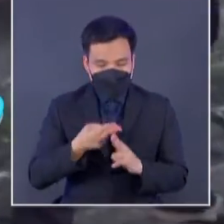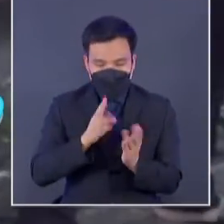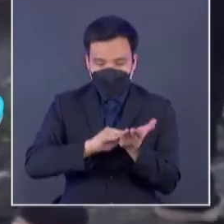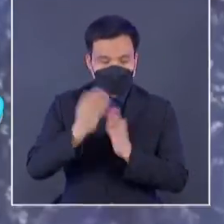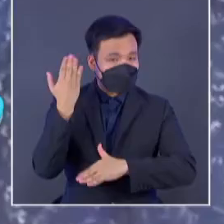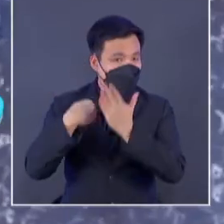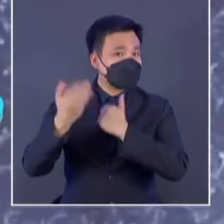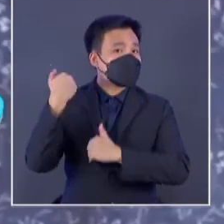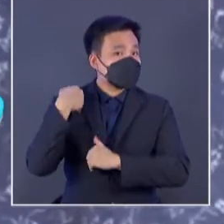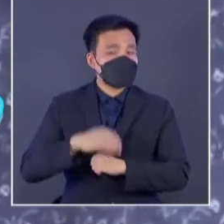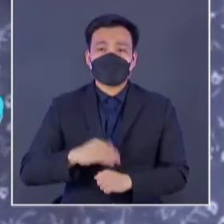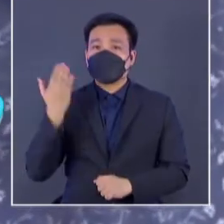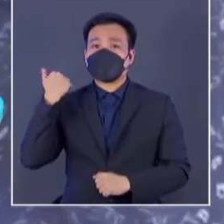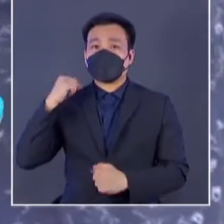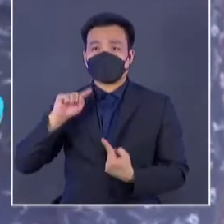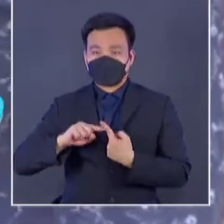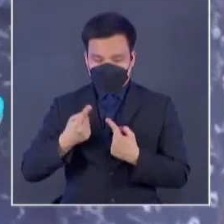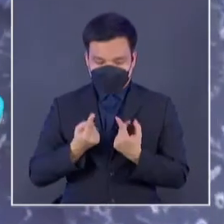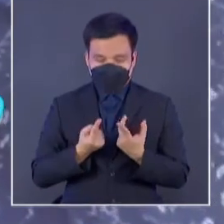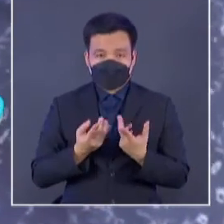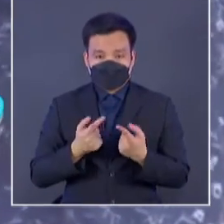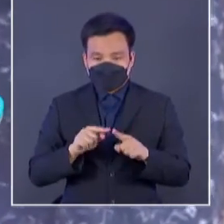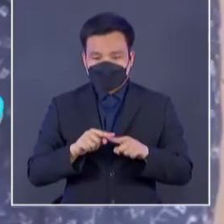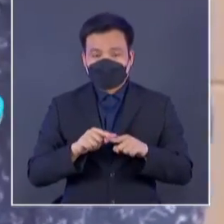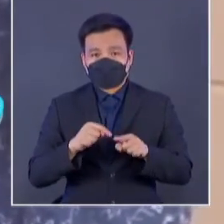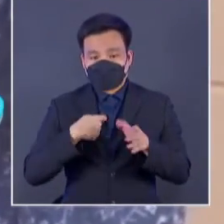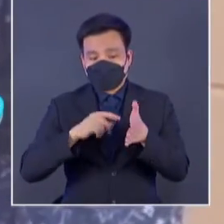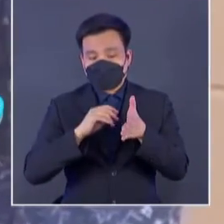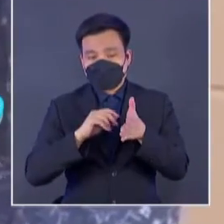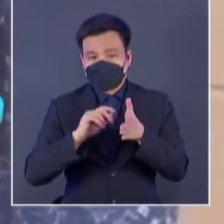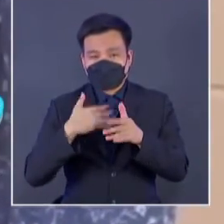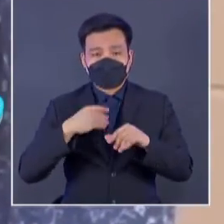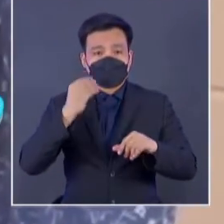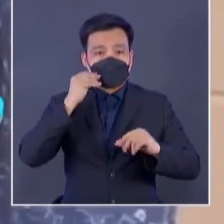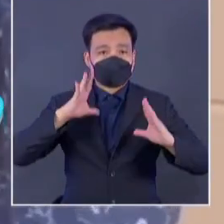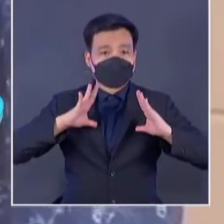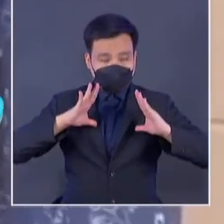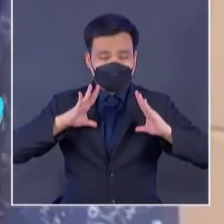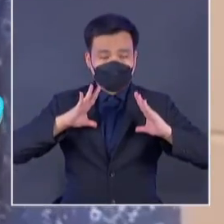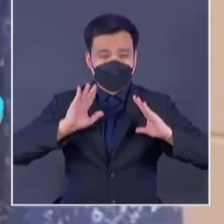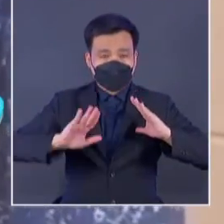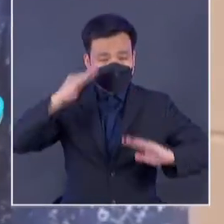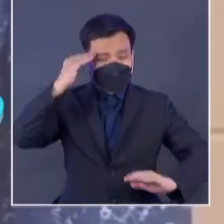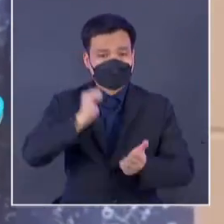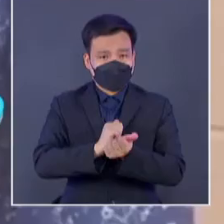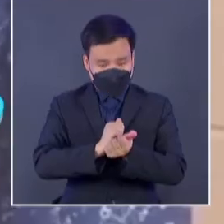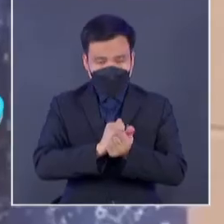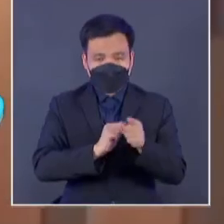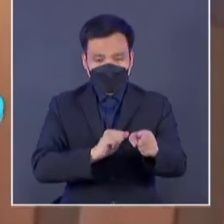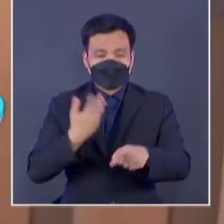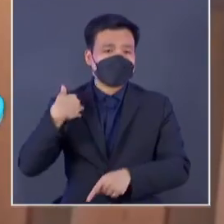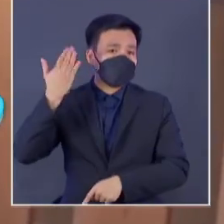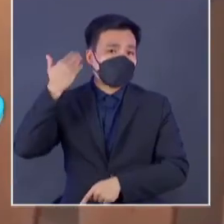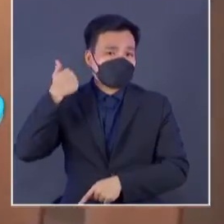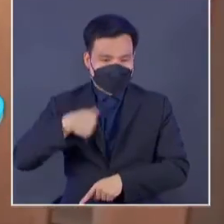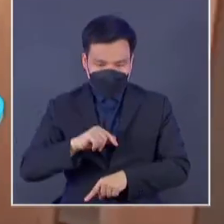มีประวัติก่อเหตุทำลายทรัพย์สินภายในแฟลตตำรวจสตูลมาแล้วครับโดยคนร้ายรายนี้เป็นลูกชายของอดีตต